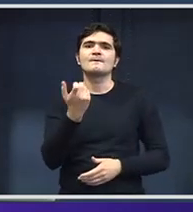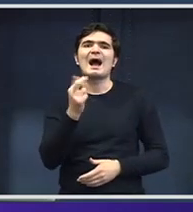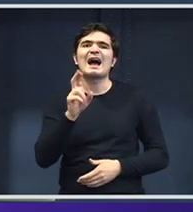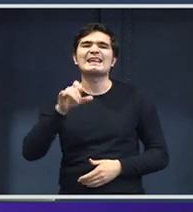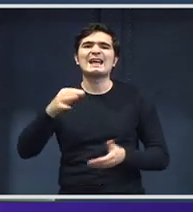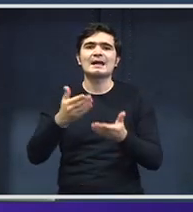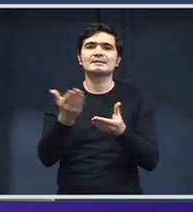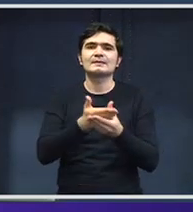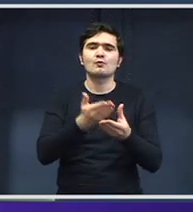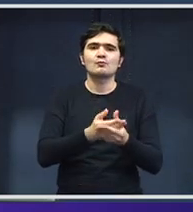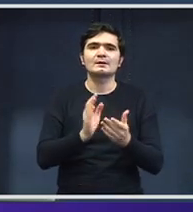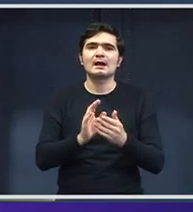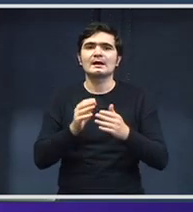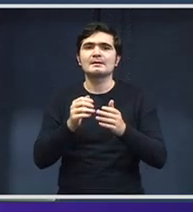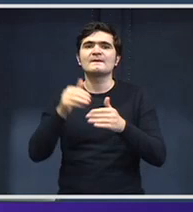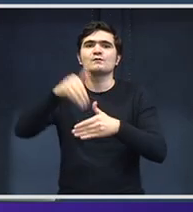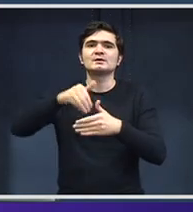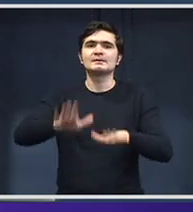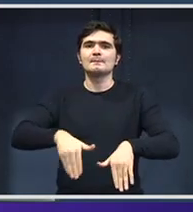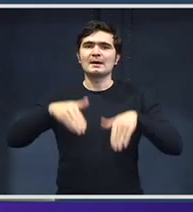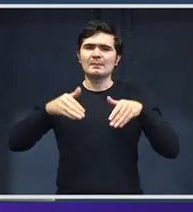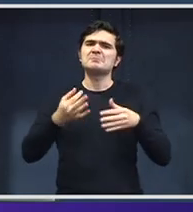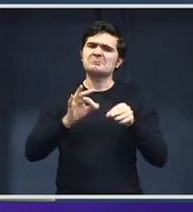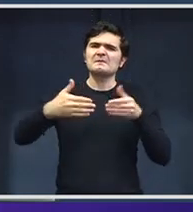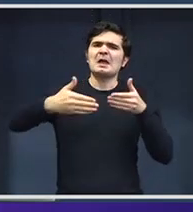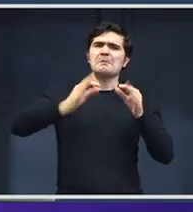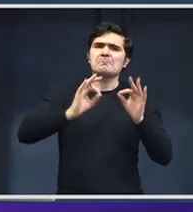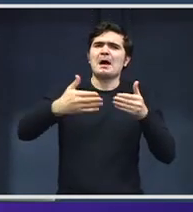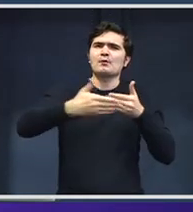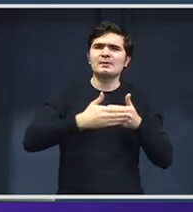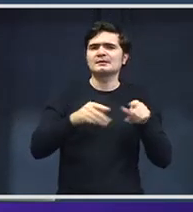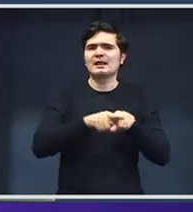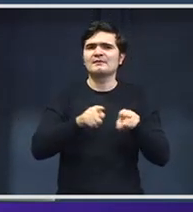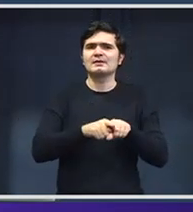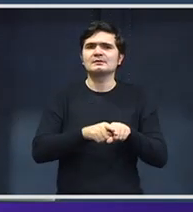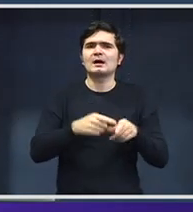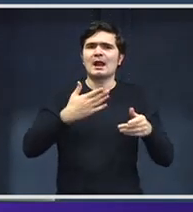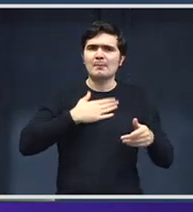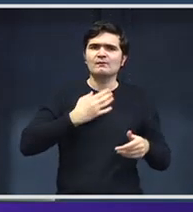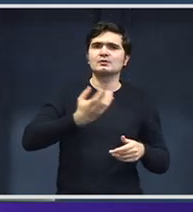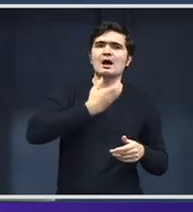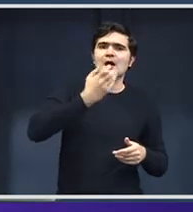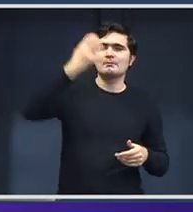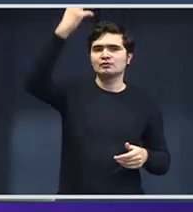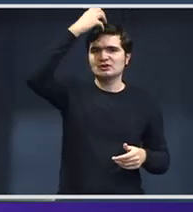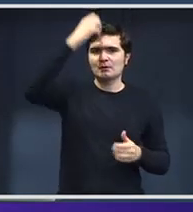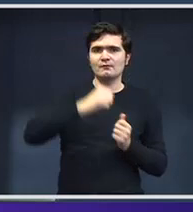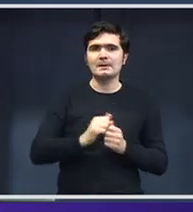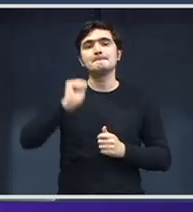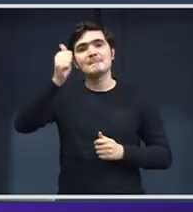de ce am aprobat noi în ședința de guvern. Mâine înțeleg că sunt mai multe dezbateri și la Senat și vom